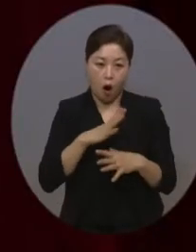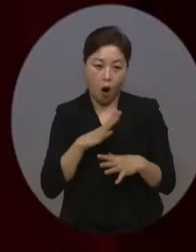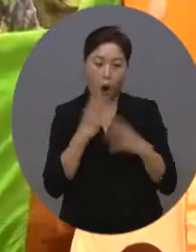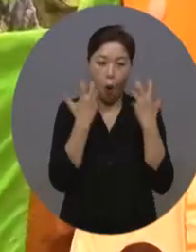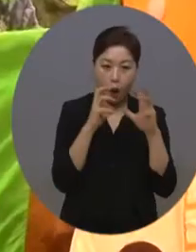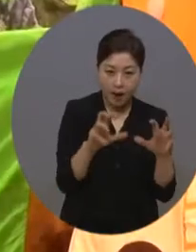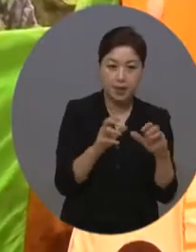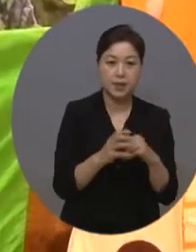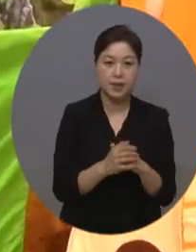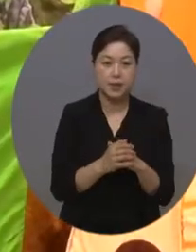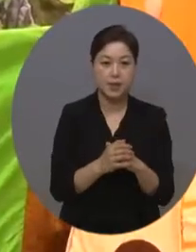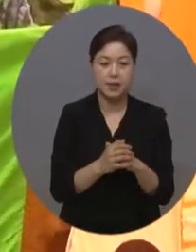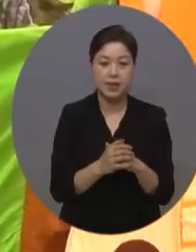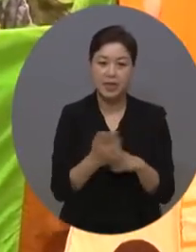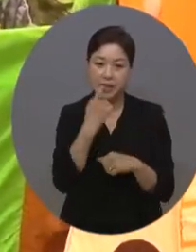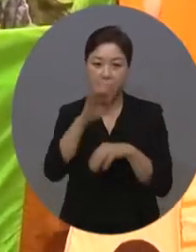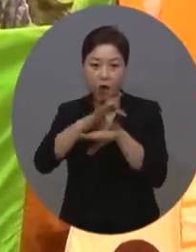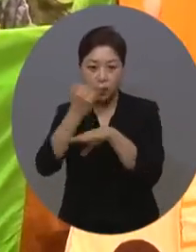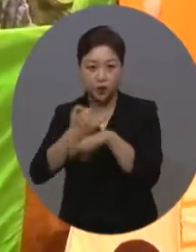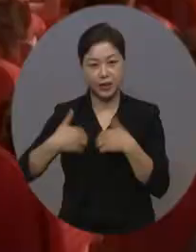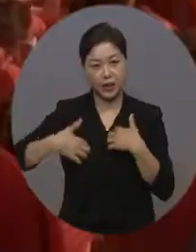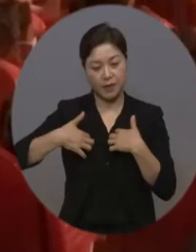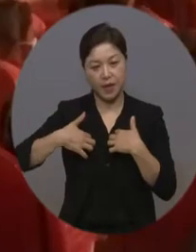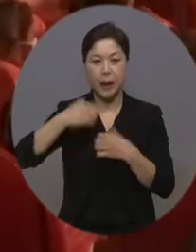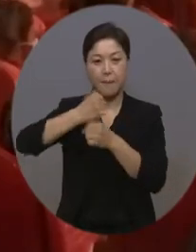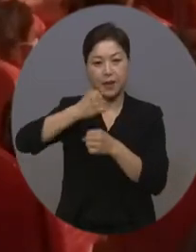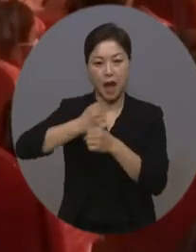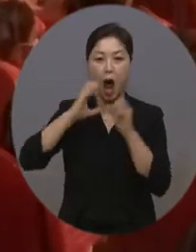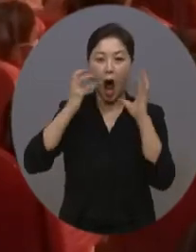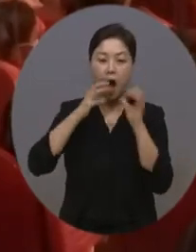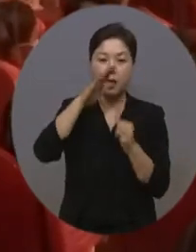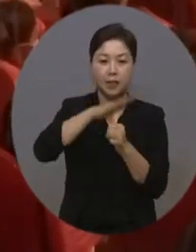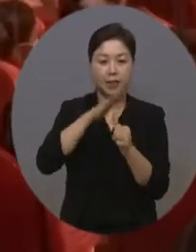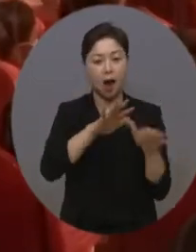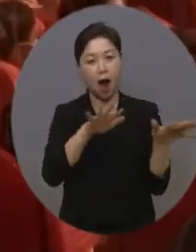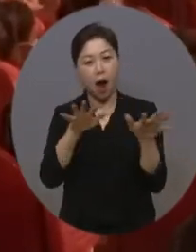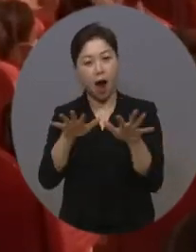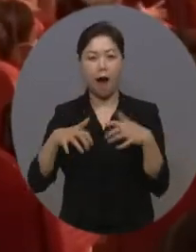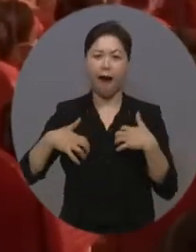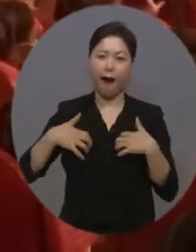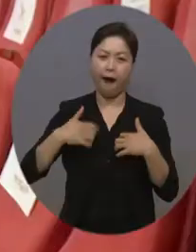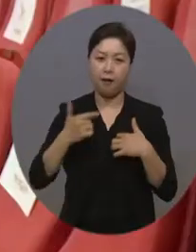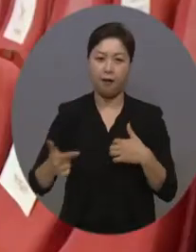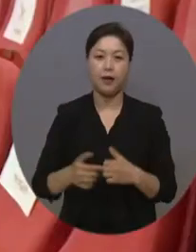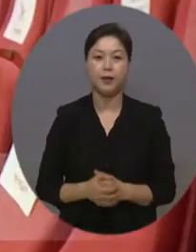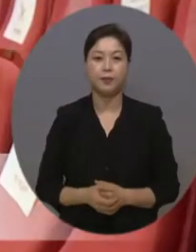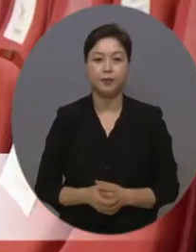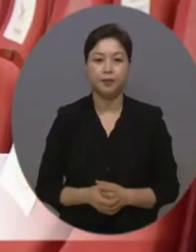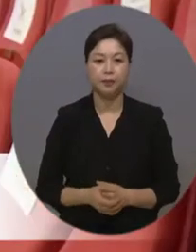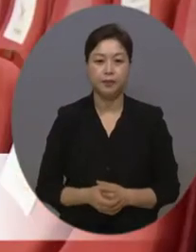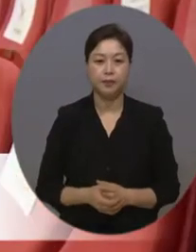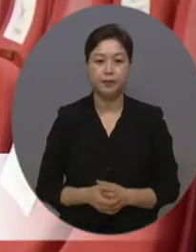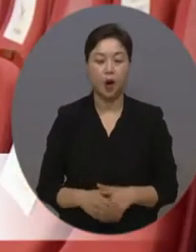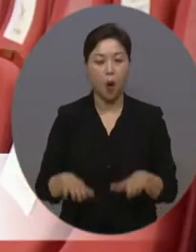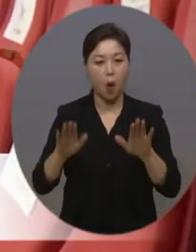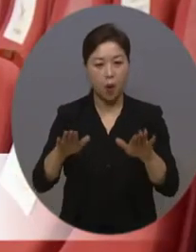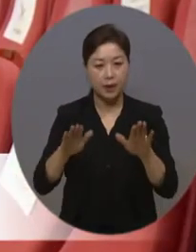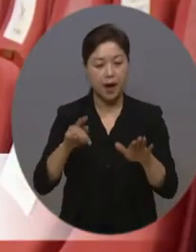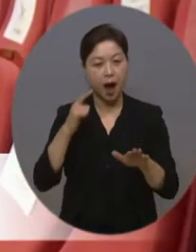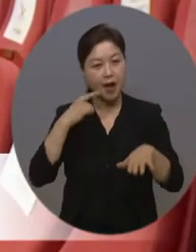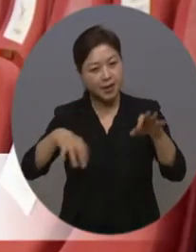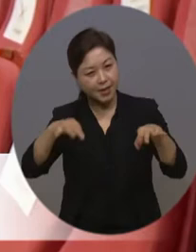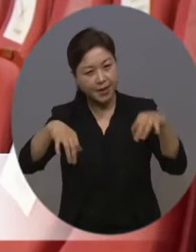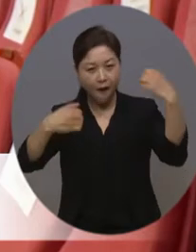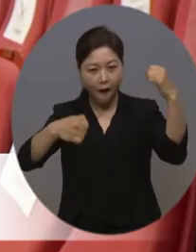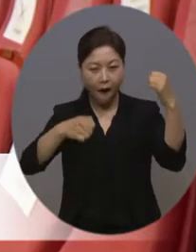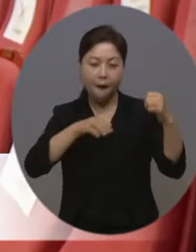호랑이였으며 백설공주를 재밌게 각색해 어린이들의 큰 호응을 얻었습니다. 아, 오늘 너무